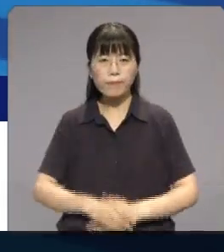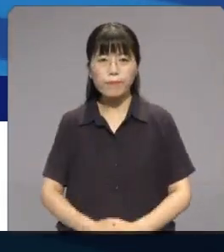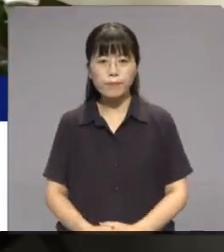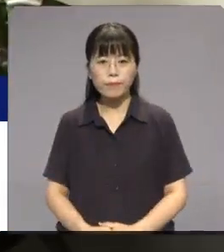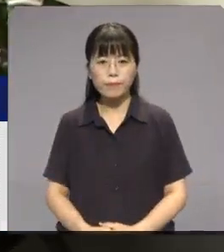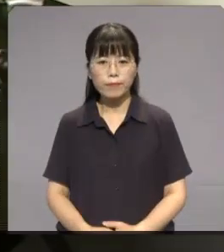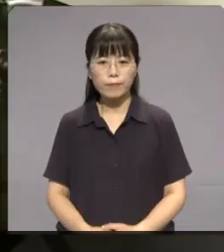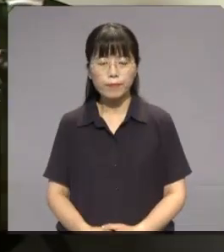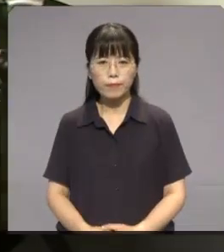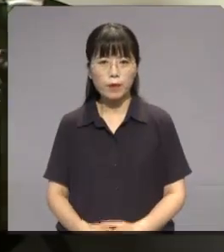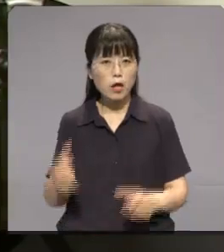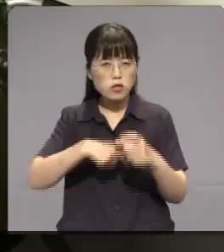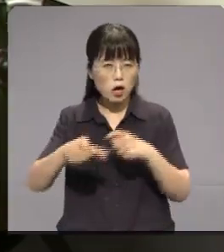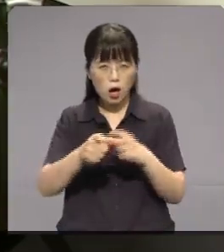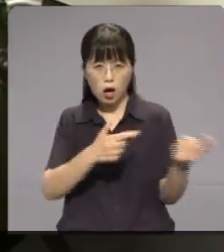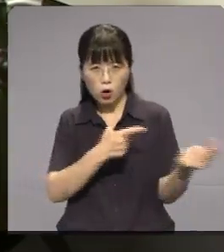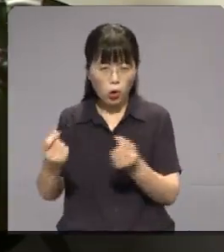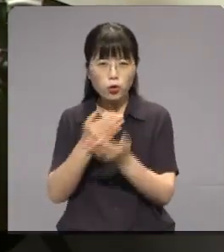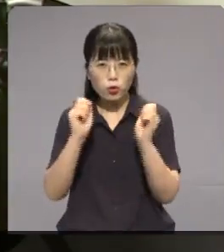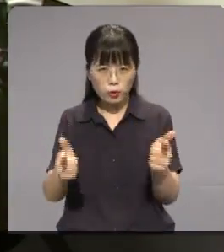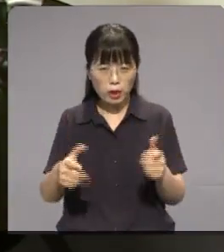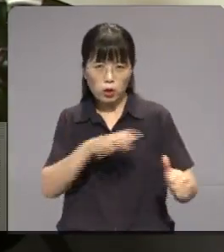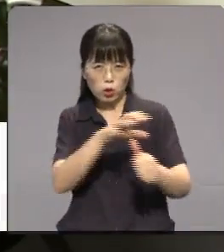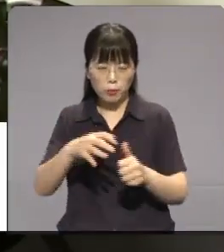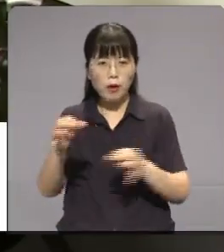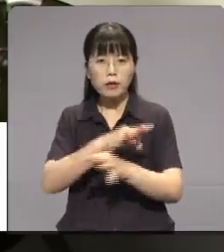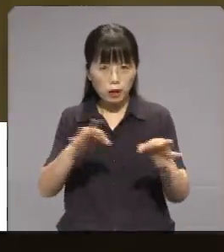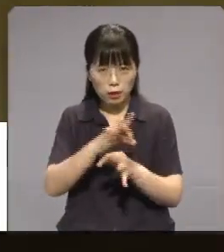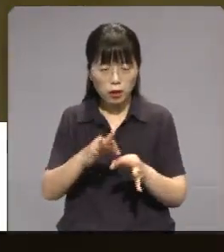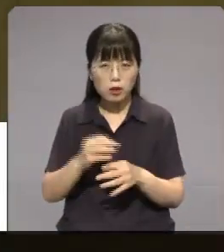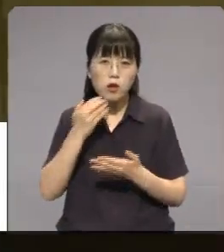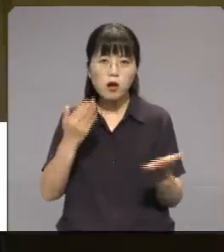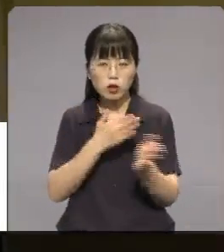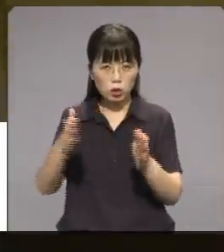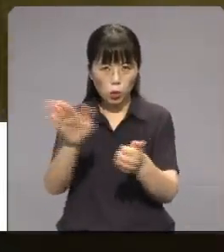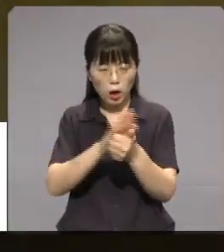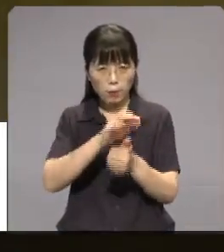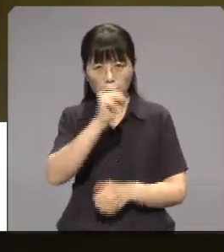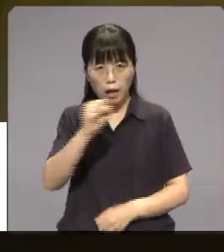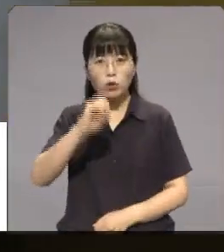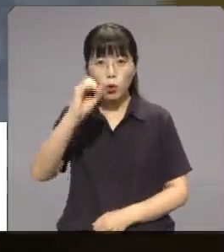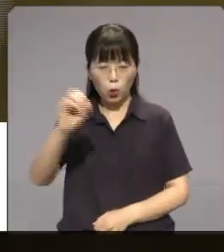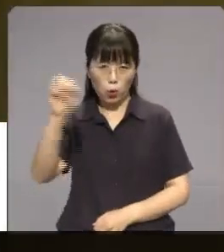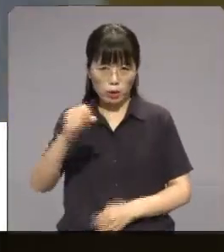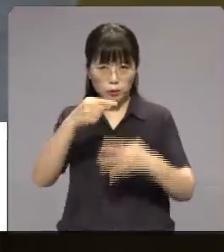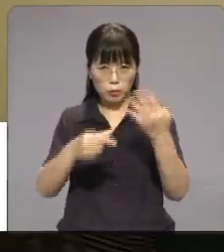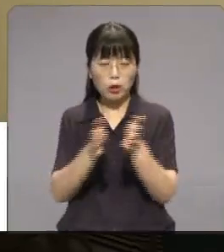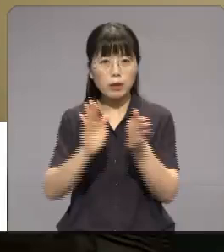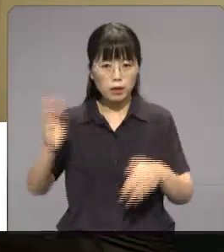하겠습니다. 더 고른 기회를 위한 돌봄 경제에선 경기도형 간병 SOS 프로젝트가